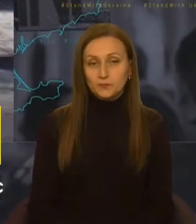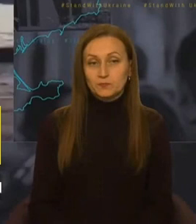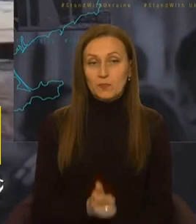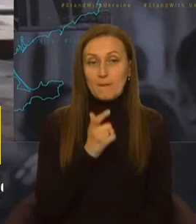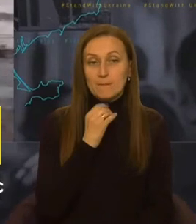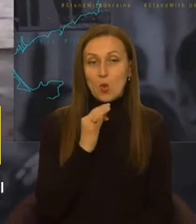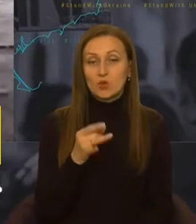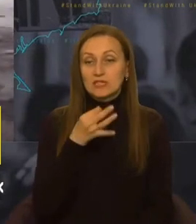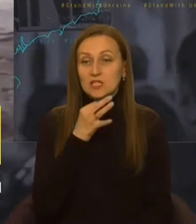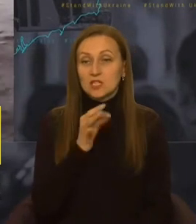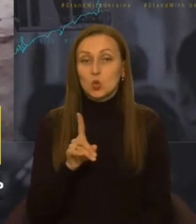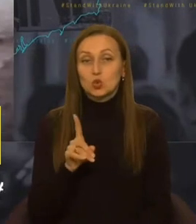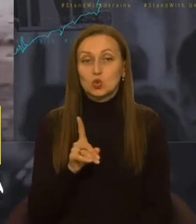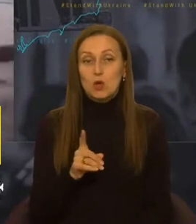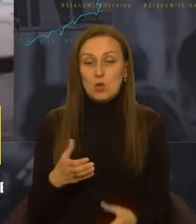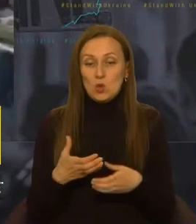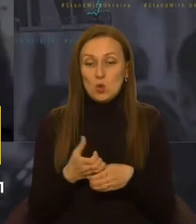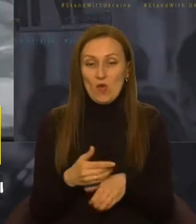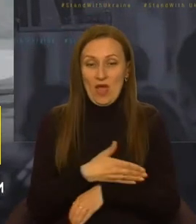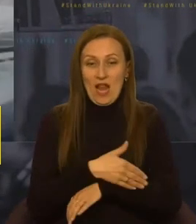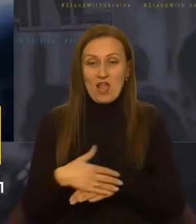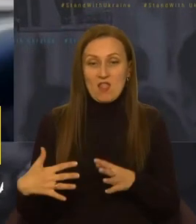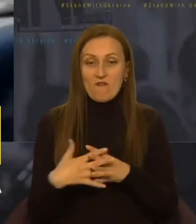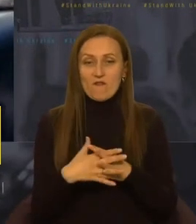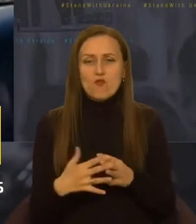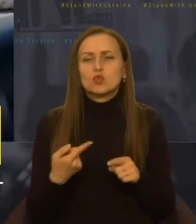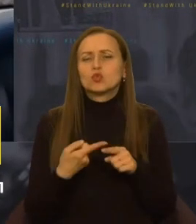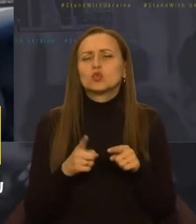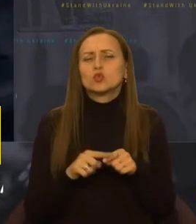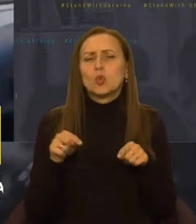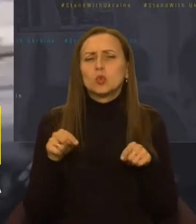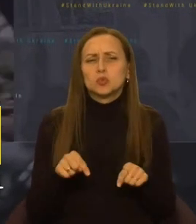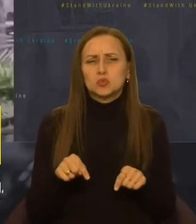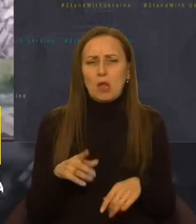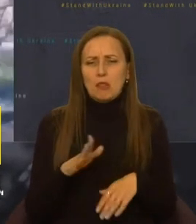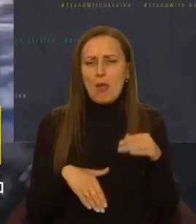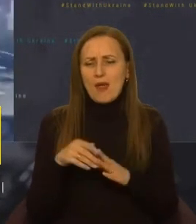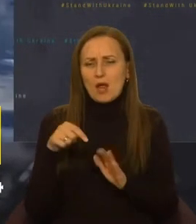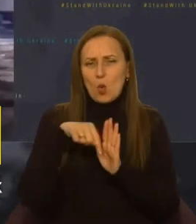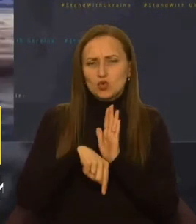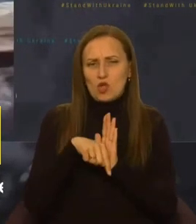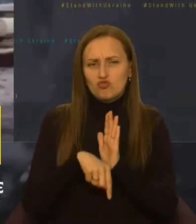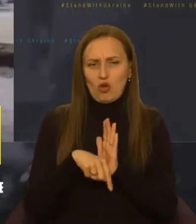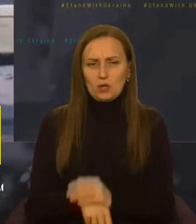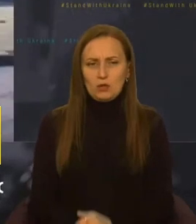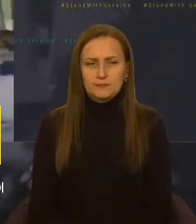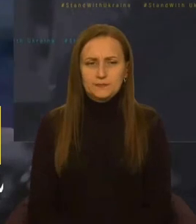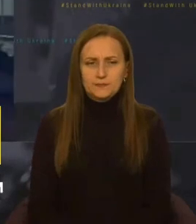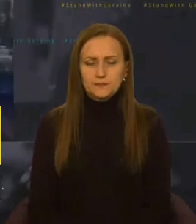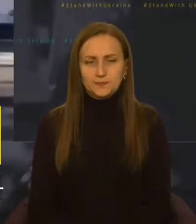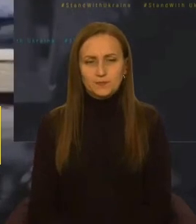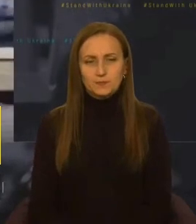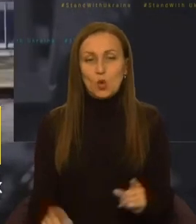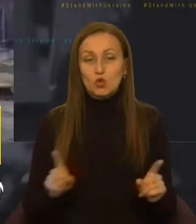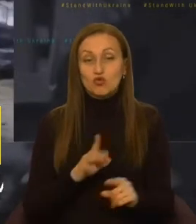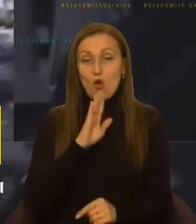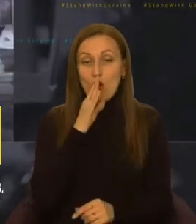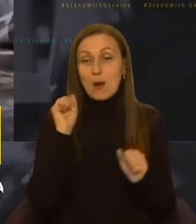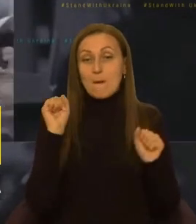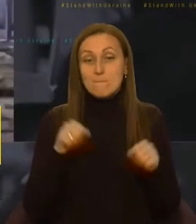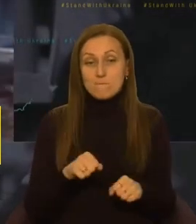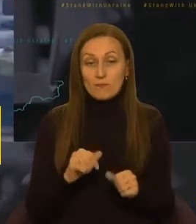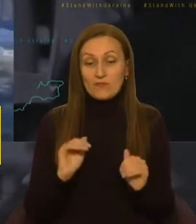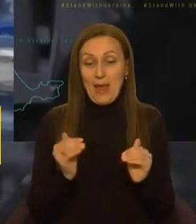Пане Юрію, ви сказали, що звузилася лінія фронту. Що це на практиці означає? Що ворог може